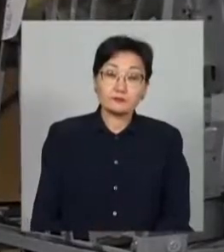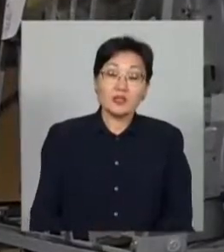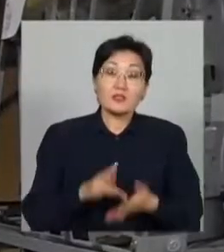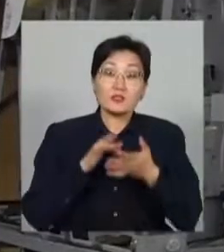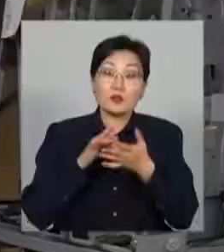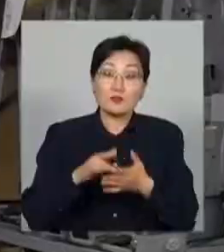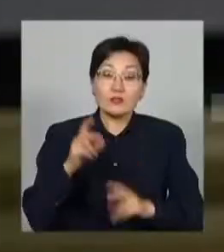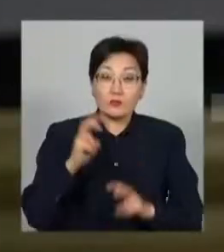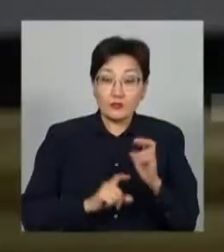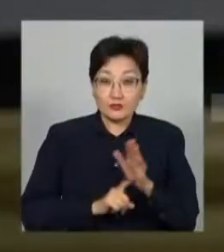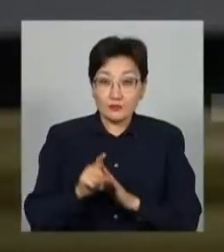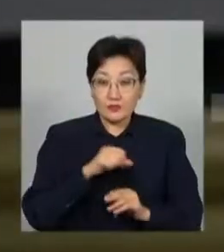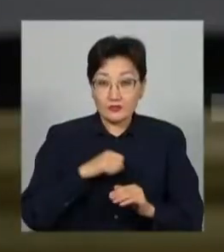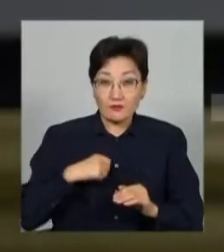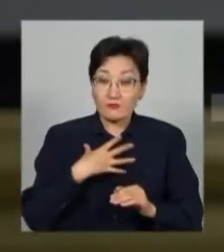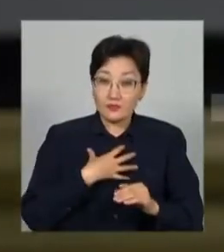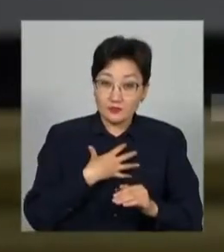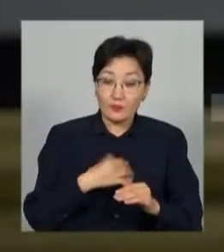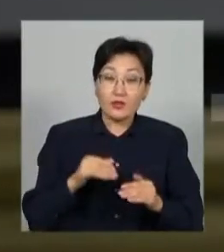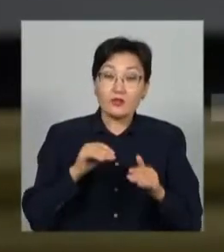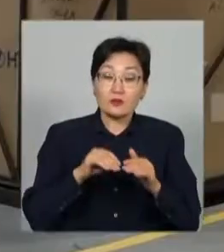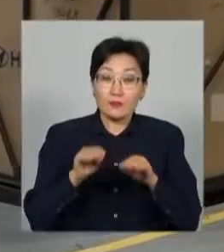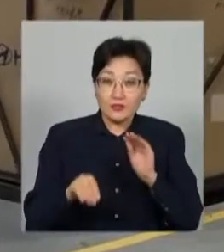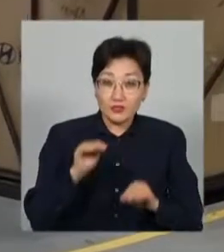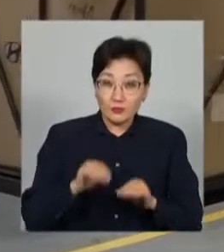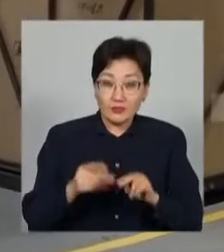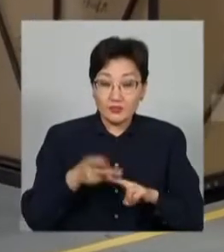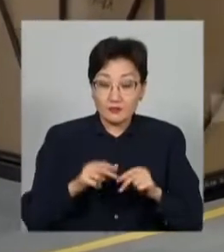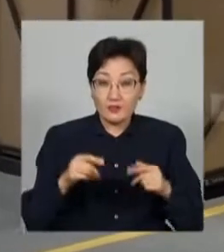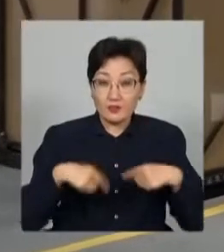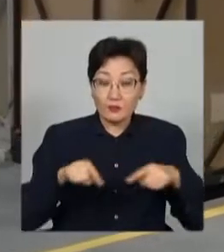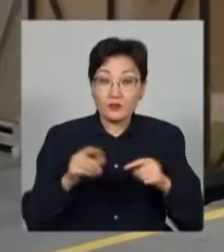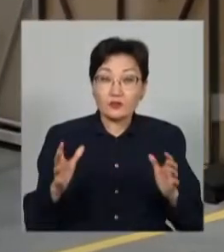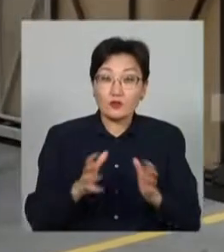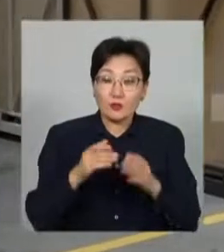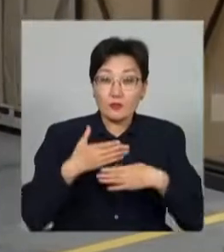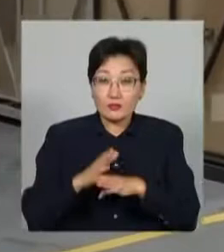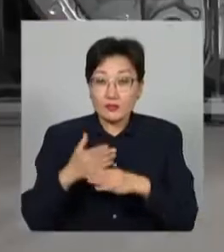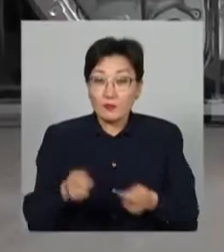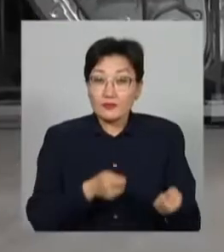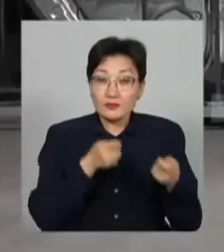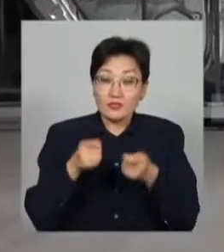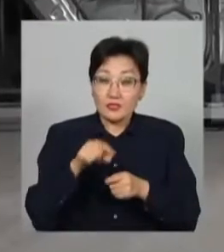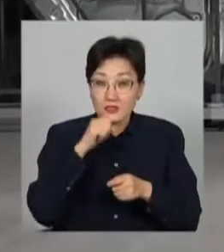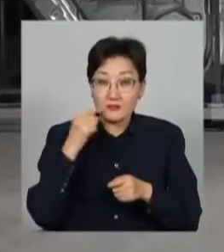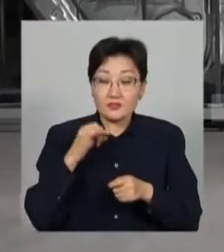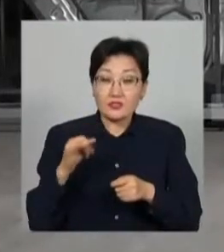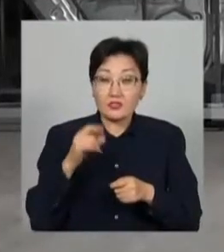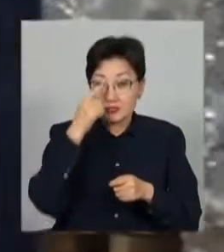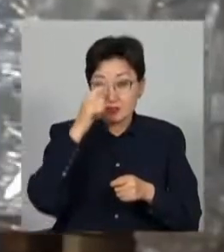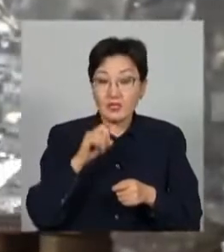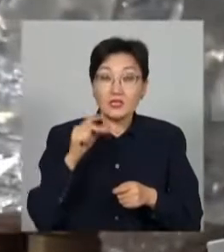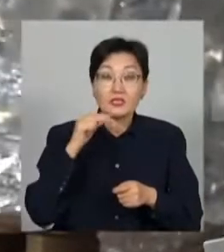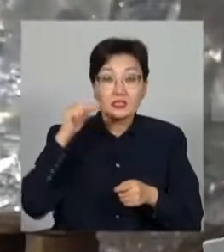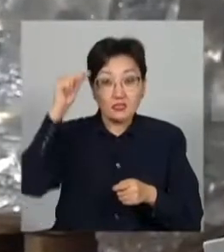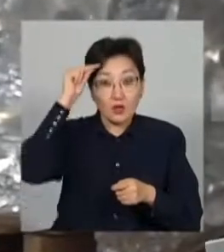Экскурсия по заводу началась с самого важного – склада компонентов. В этом помещении хранятся комплектующие, привезенные из России, Индии и